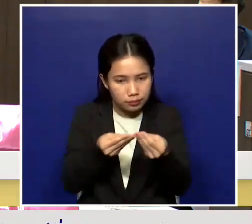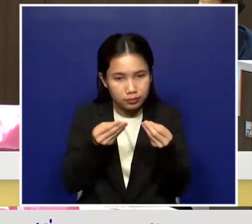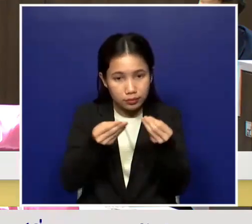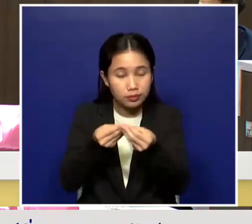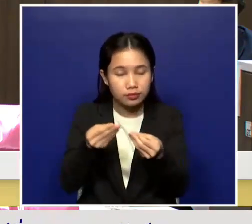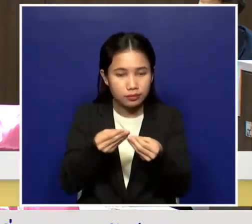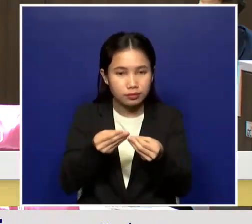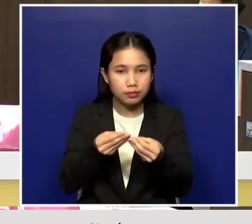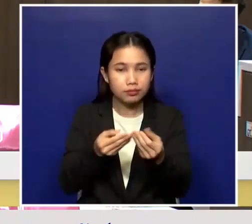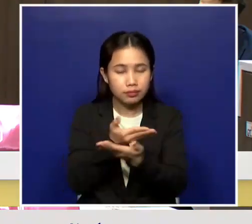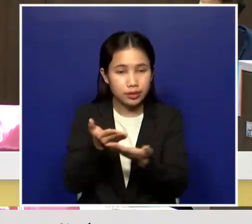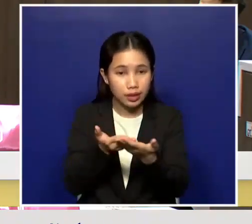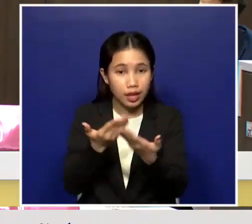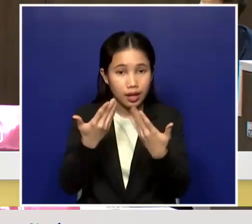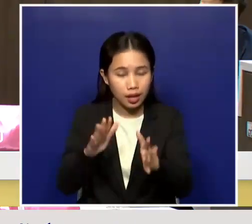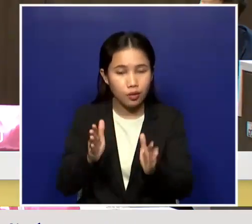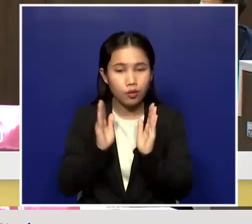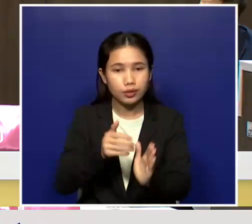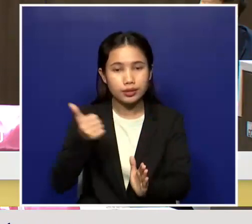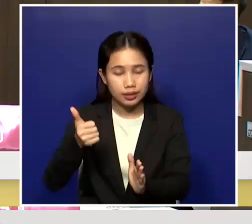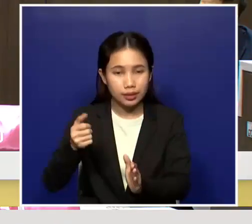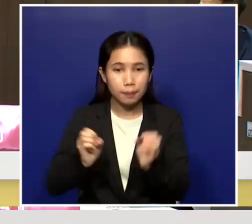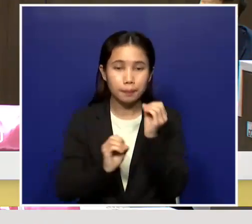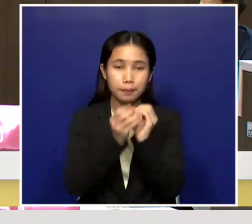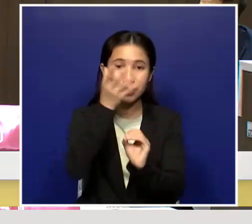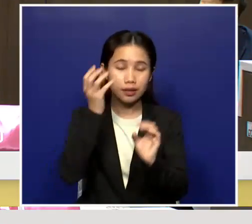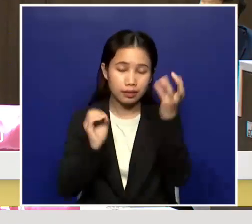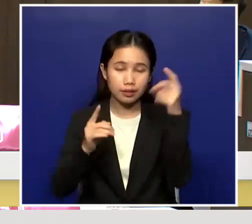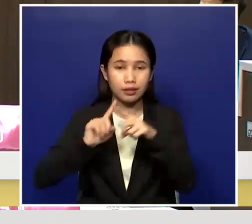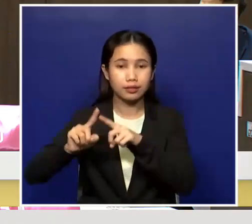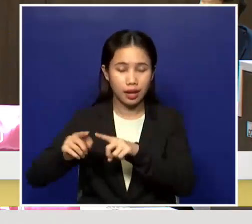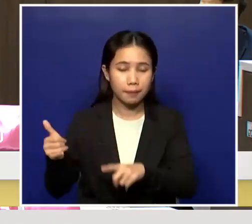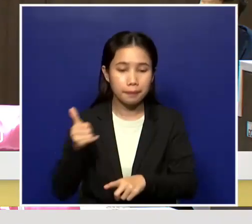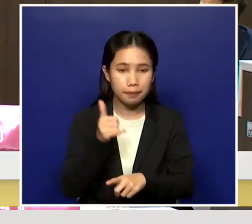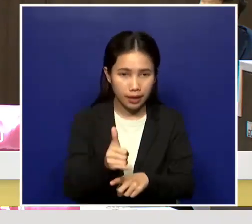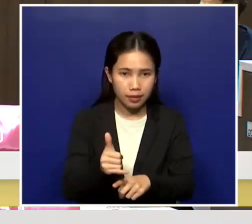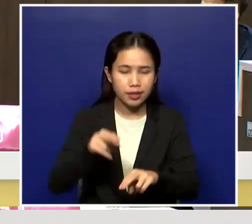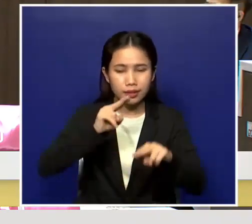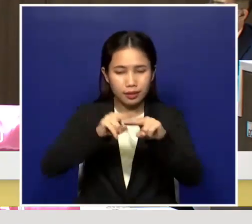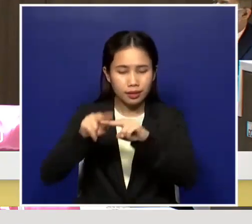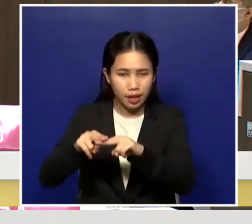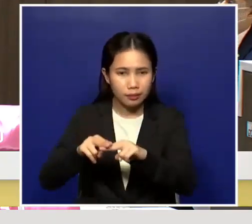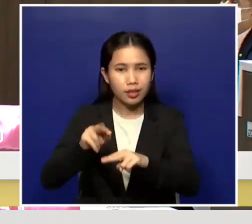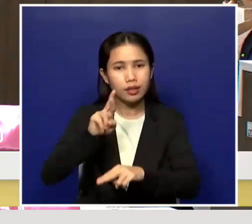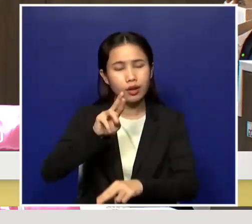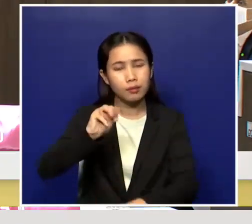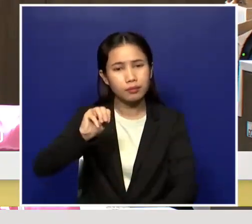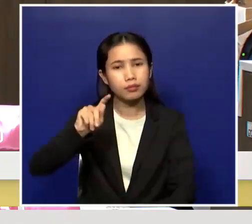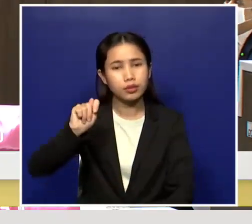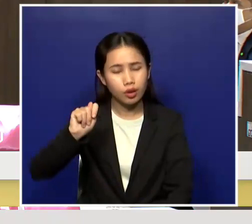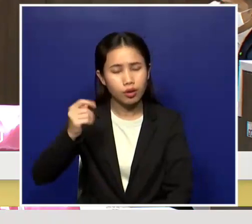แล้วก็หลายคนได้กลับออกจากป่าวันนี้ก็มานั่งอยู่ในนี้เป็นรัฐมนตรีก็มีเป็นอดีตรัฐมนตรีก็